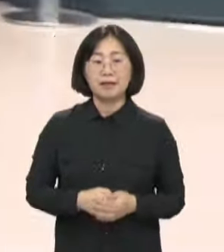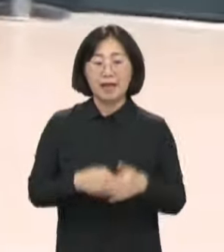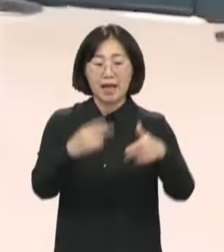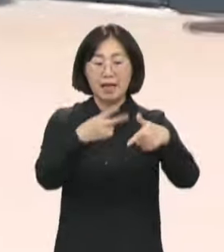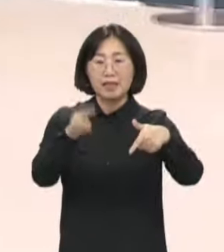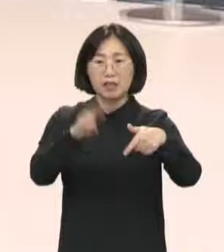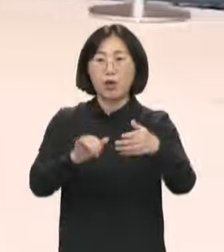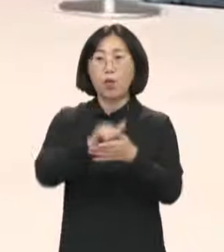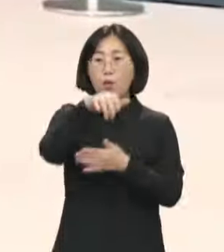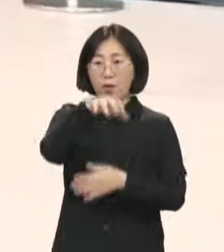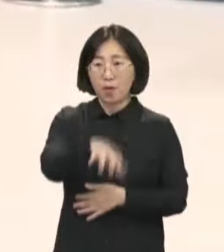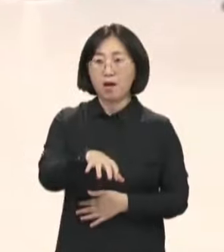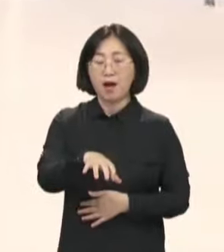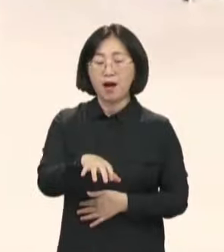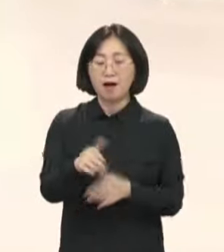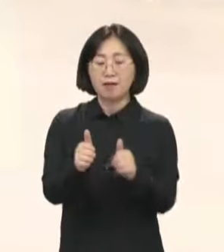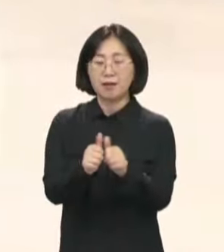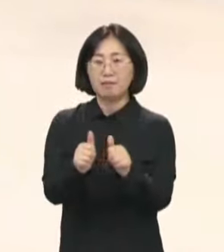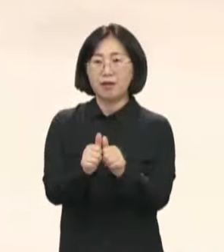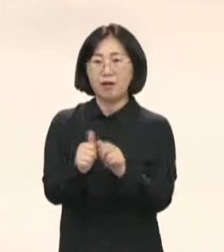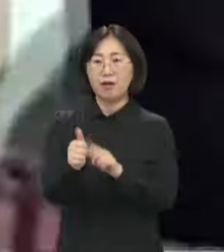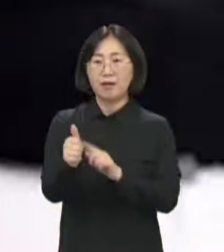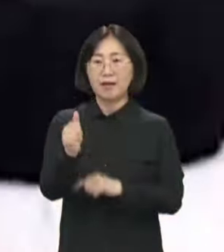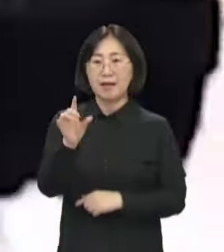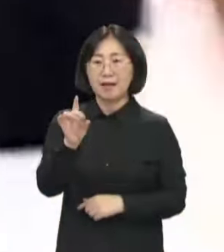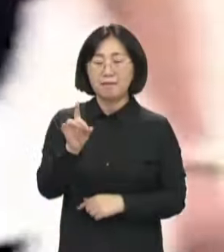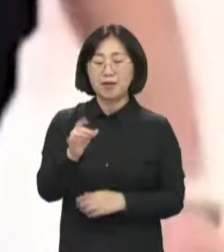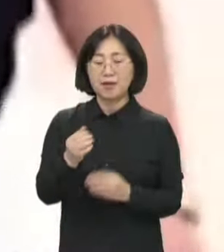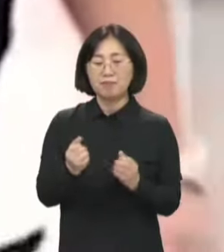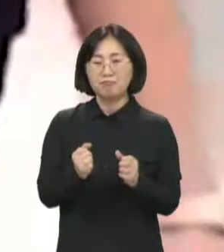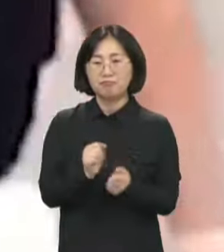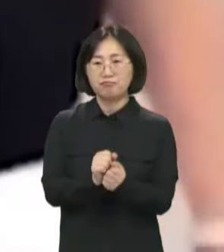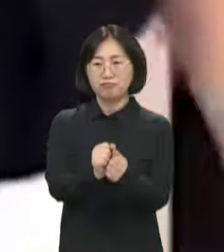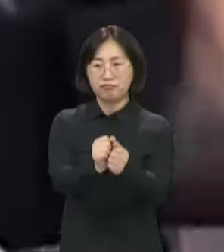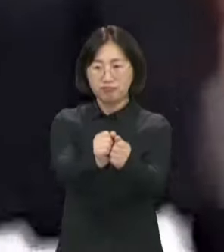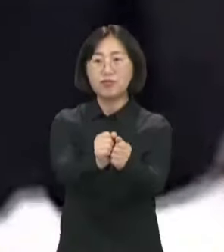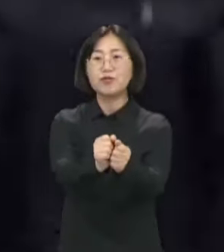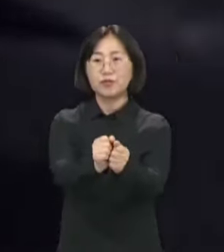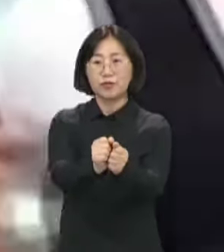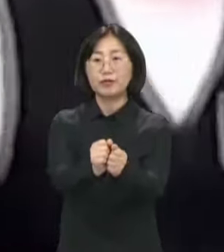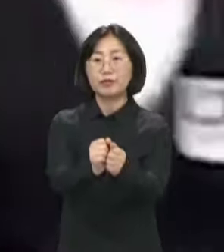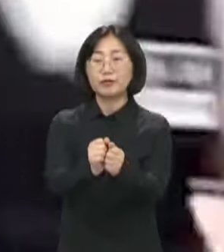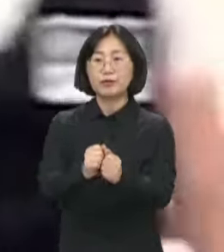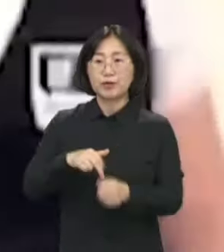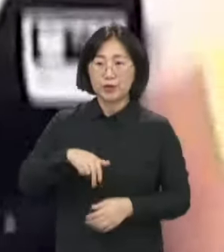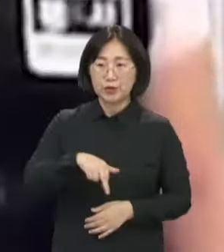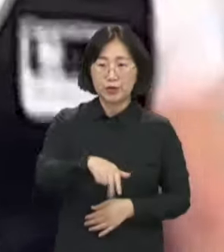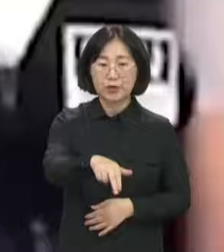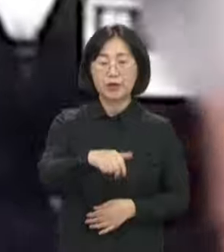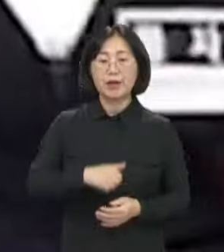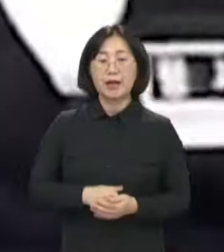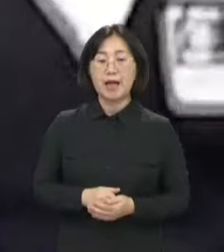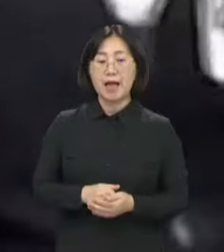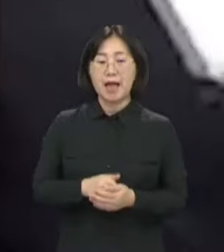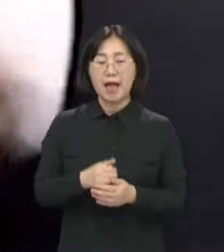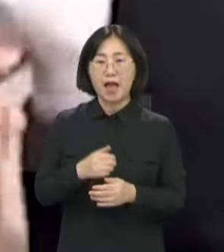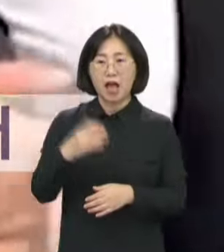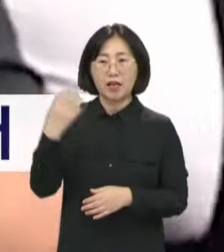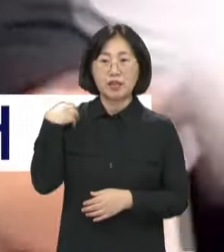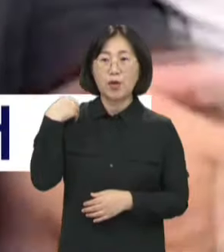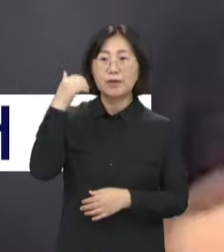인천공항 입국장. 한 남성이 양손을 결박당한 채 형사들에 의해 붙들려 나옵니다. 마약 판매